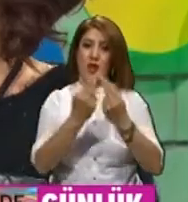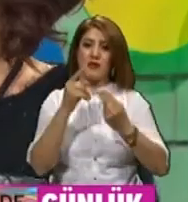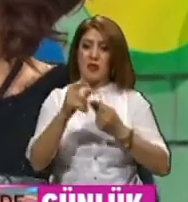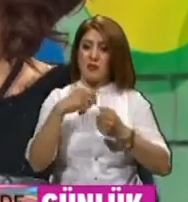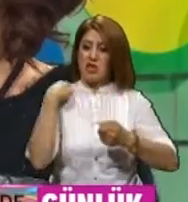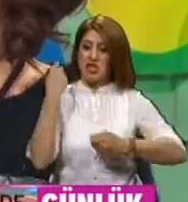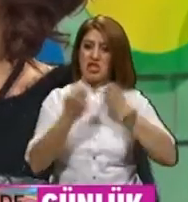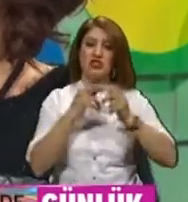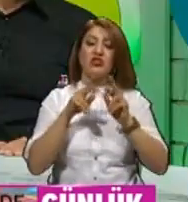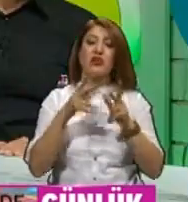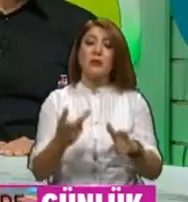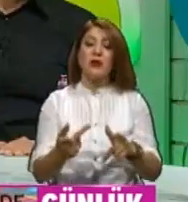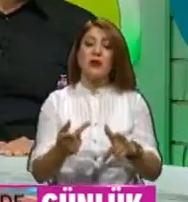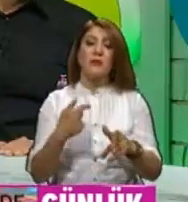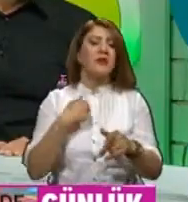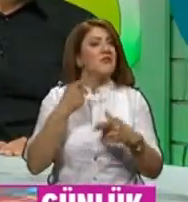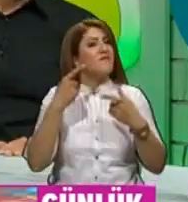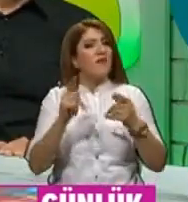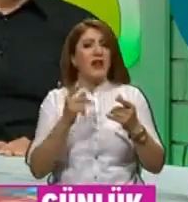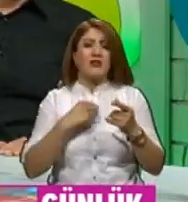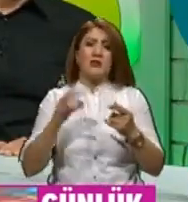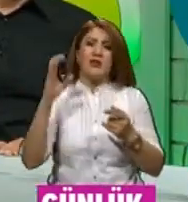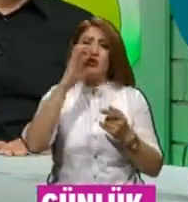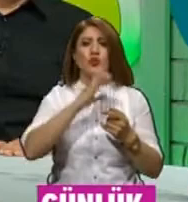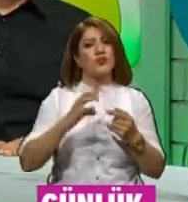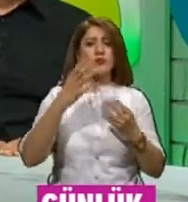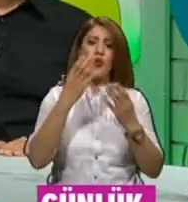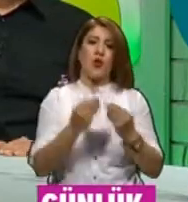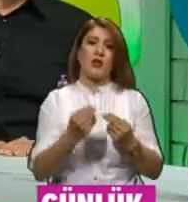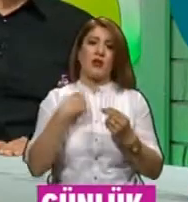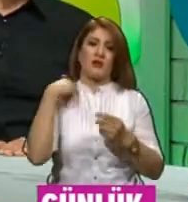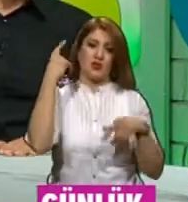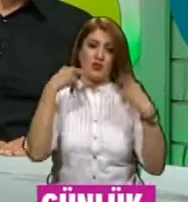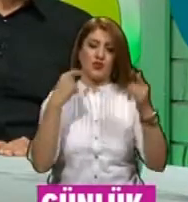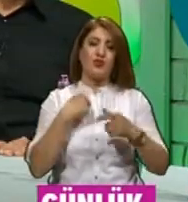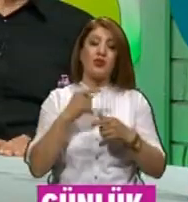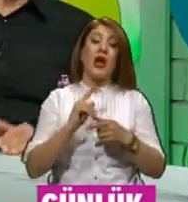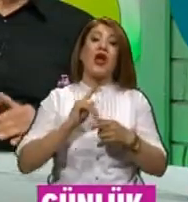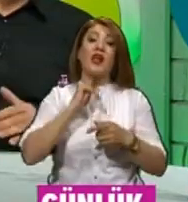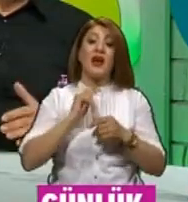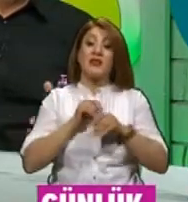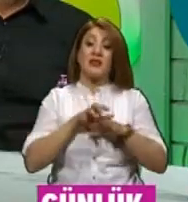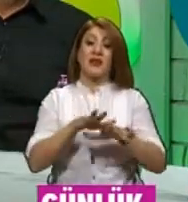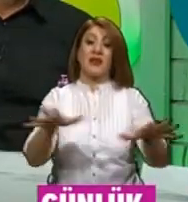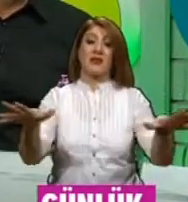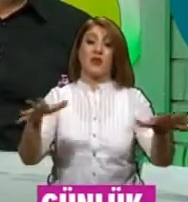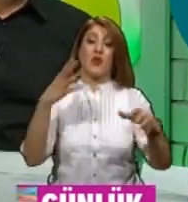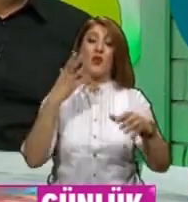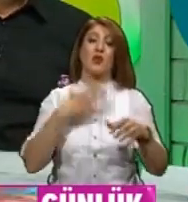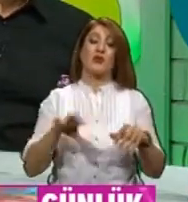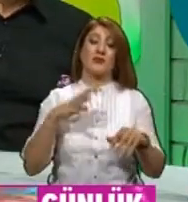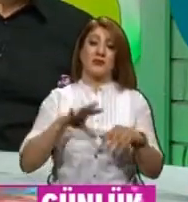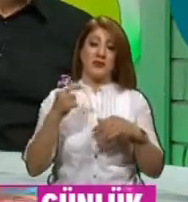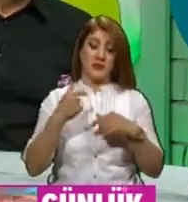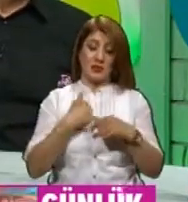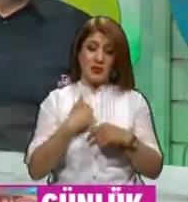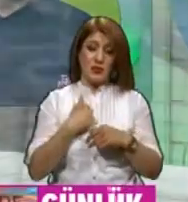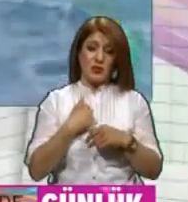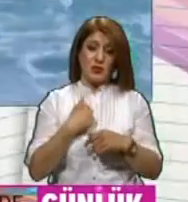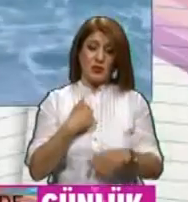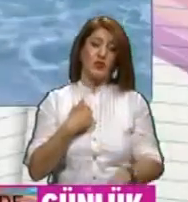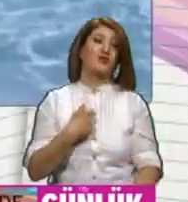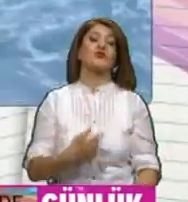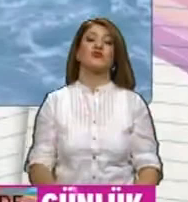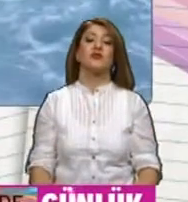Biz alternatif turizm açısından bu sporu özellikle Alanya'da yaymaya, geniş kitlelere